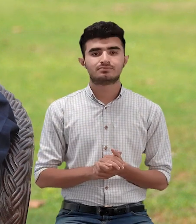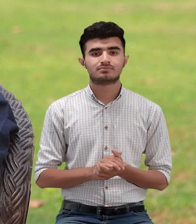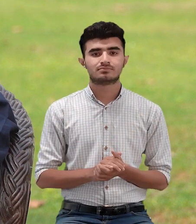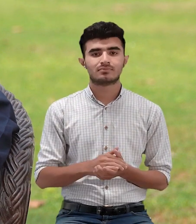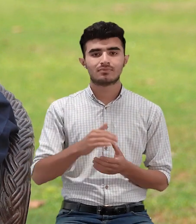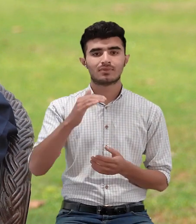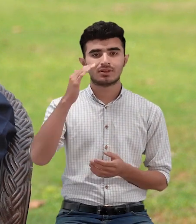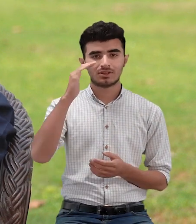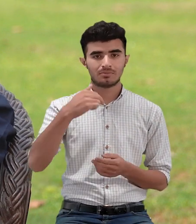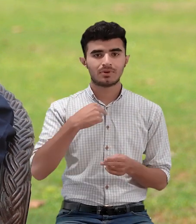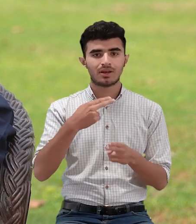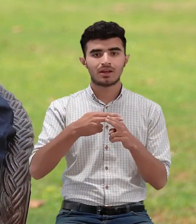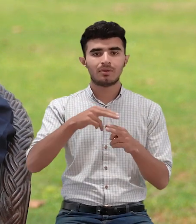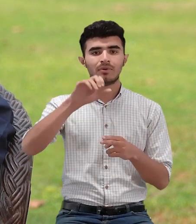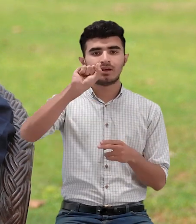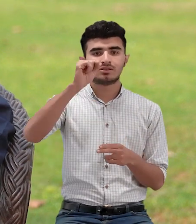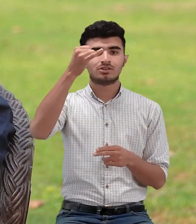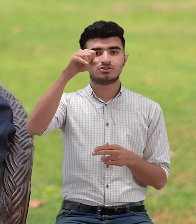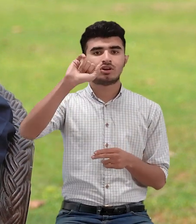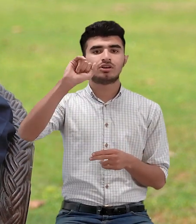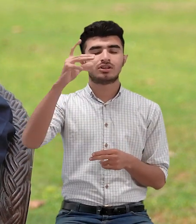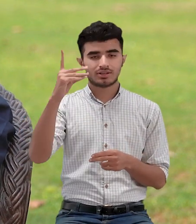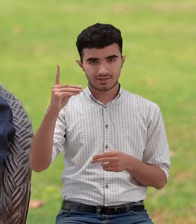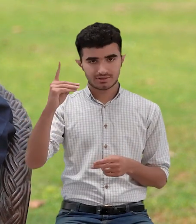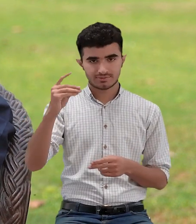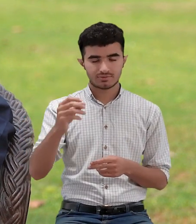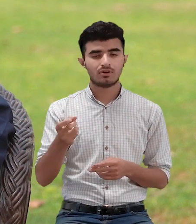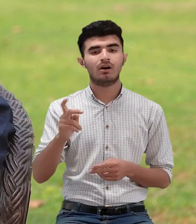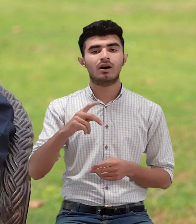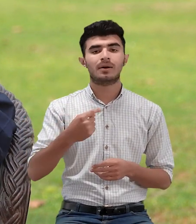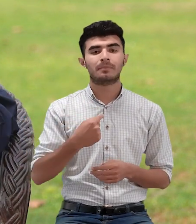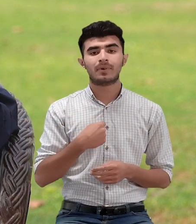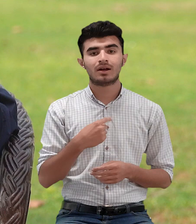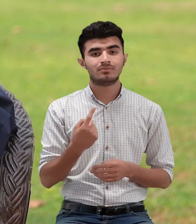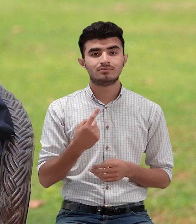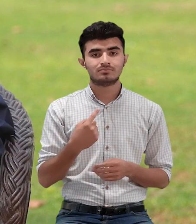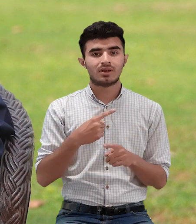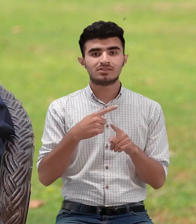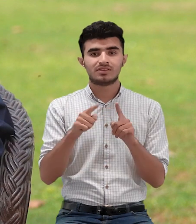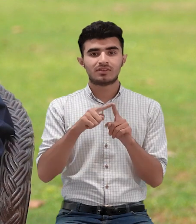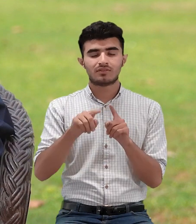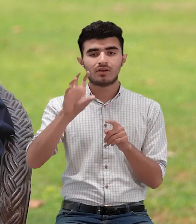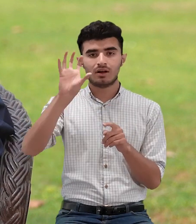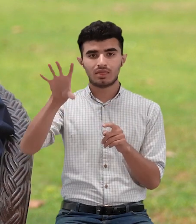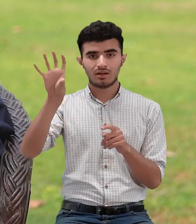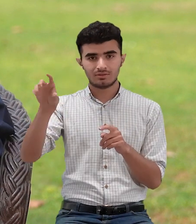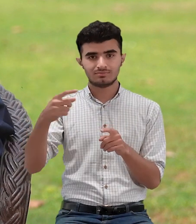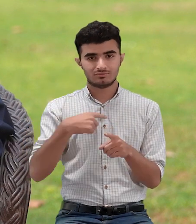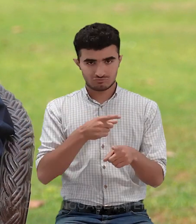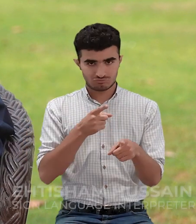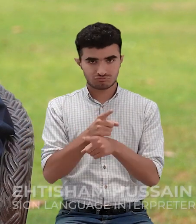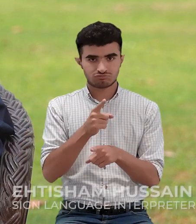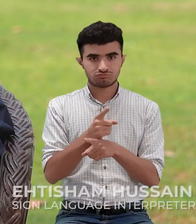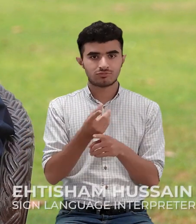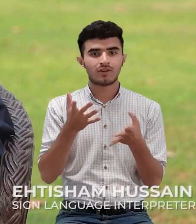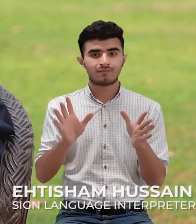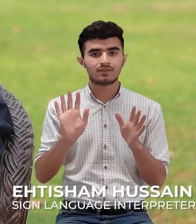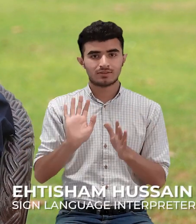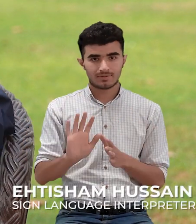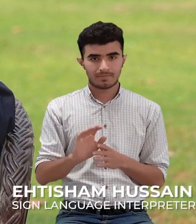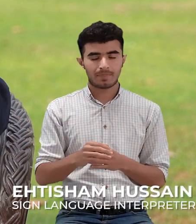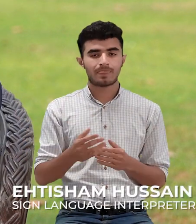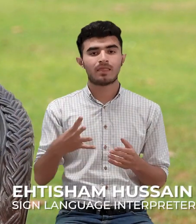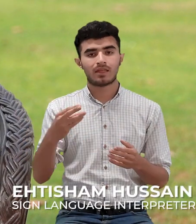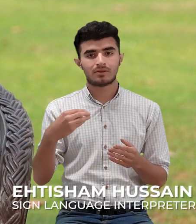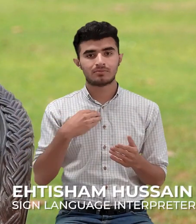बिस्मिल्लाहिर्रहमानिर्रहीम। साजिद हमीद मेरा नाम है जी, और मैं मुख्तलिफ़ इदारों में पढ़ाता रहा हूँ। पीएचडी